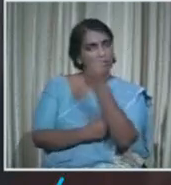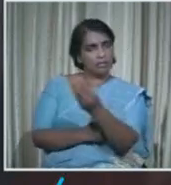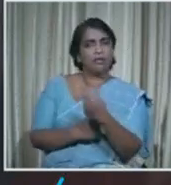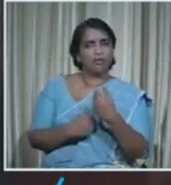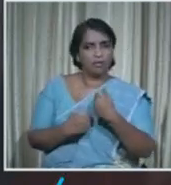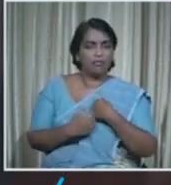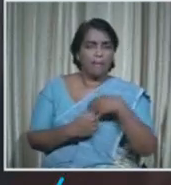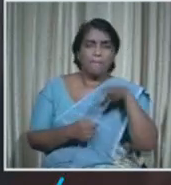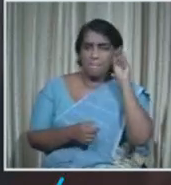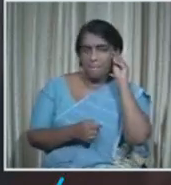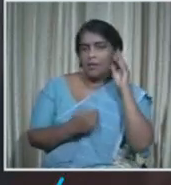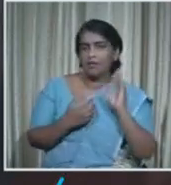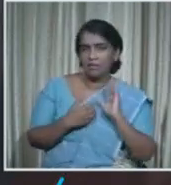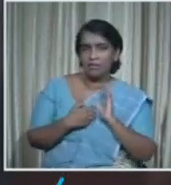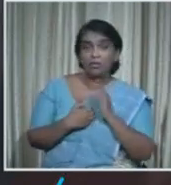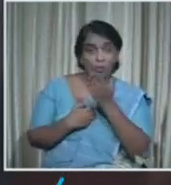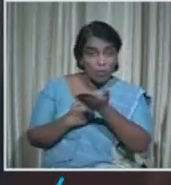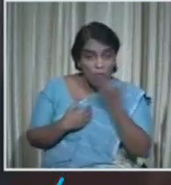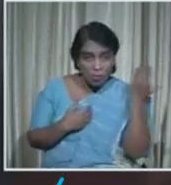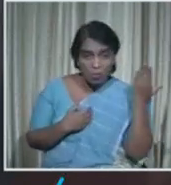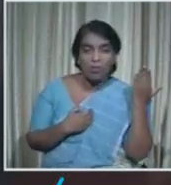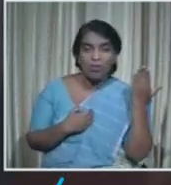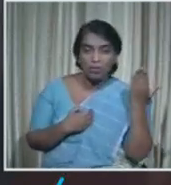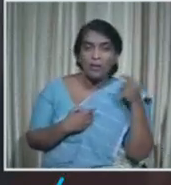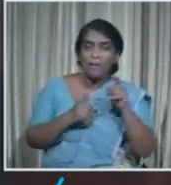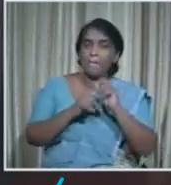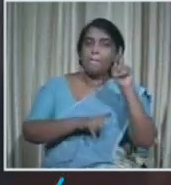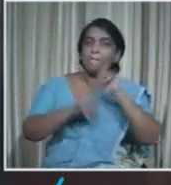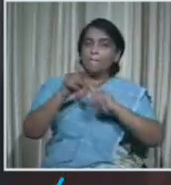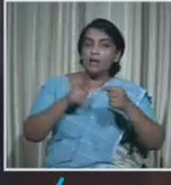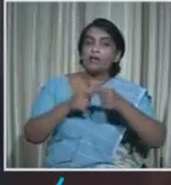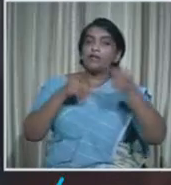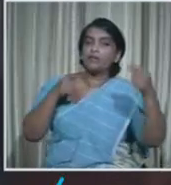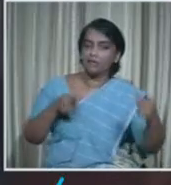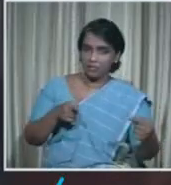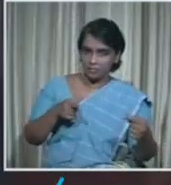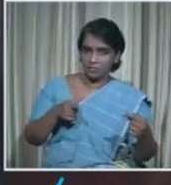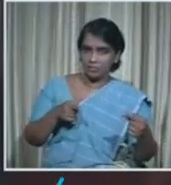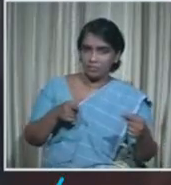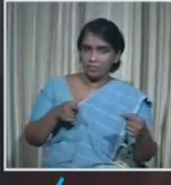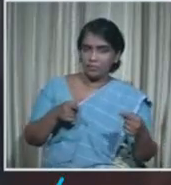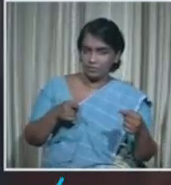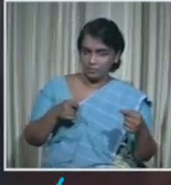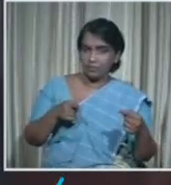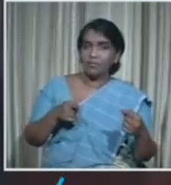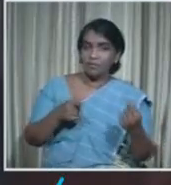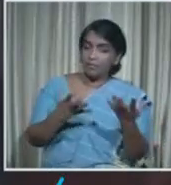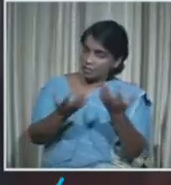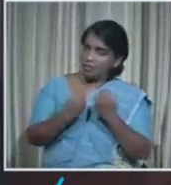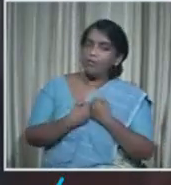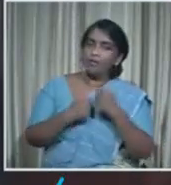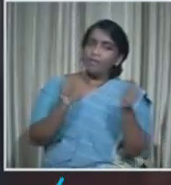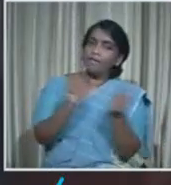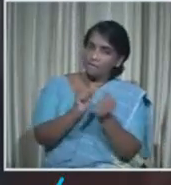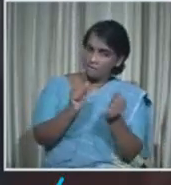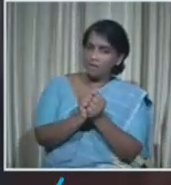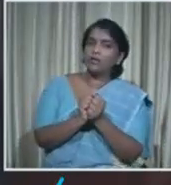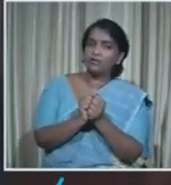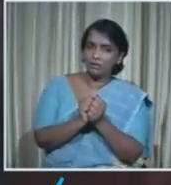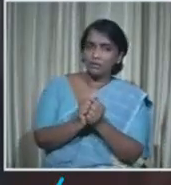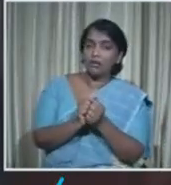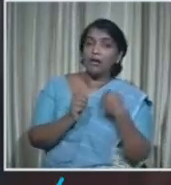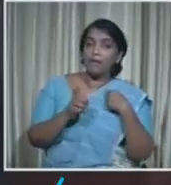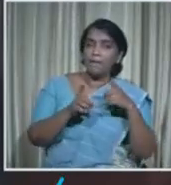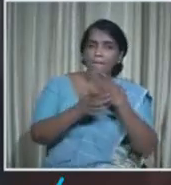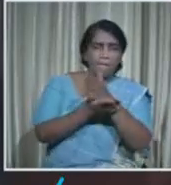වෙලා තියෙනවා කවුරු හරි පුළුවන් නම් මේ පාර්ලිමේන්තුවේ විපක්ෂය අපි අරගෙන තමුන්නාංශලා කටයුතු කරන්න අපි පක්ෂ